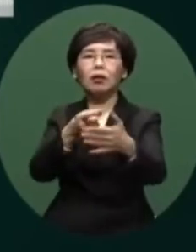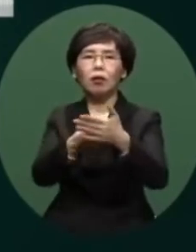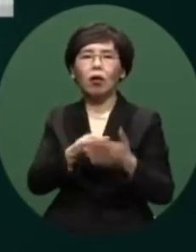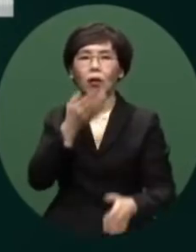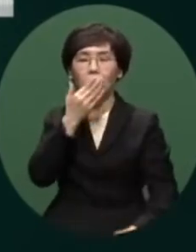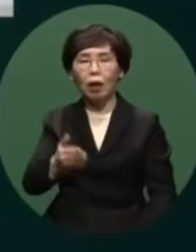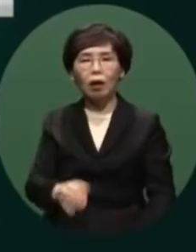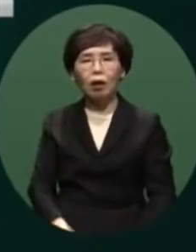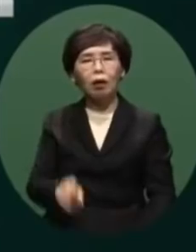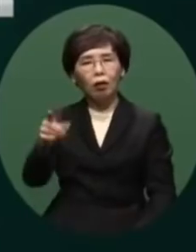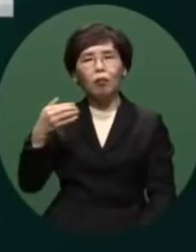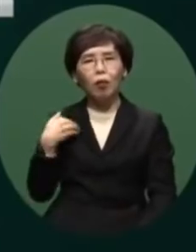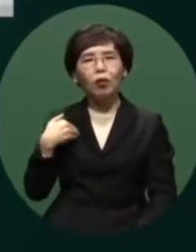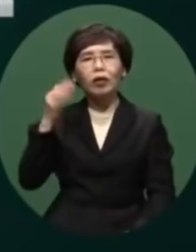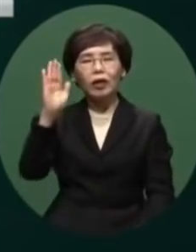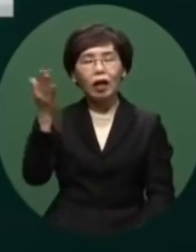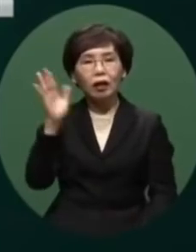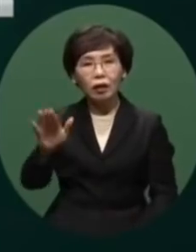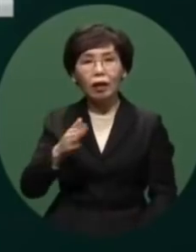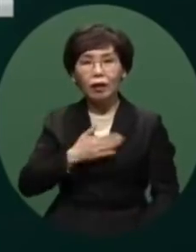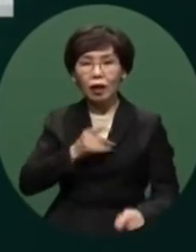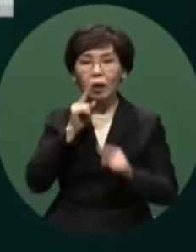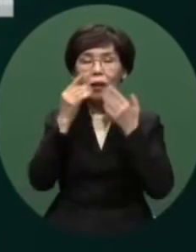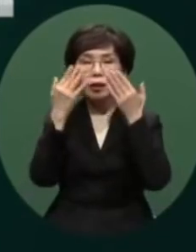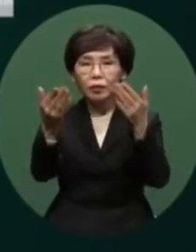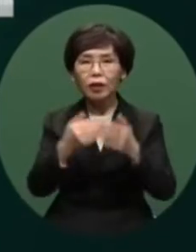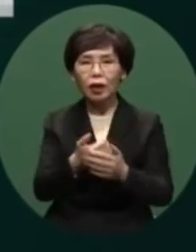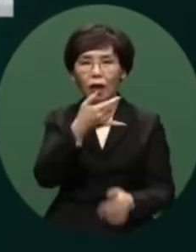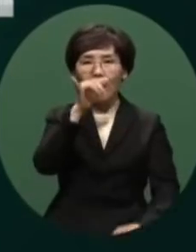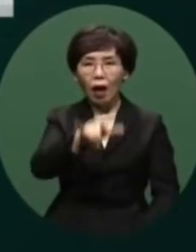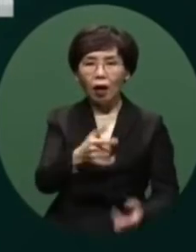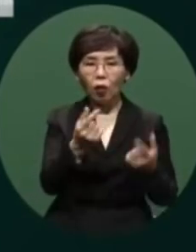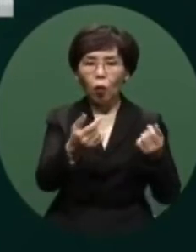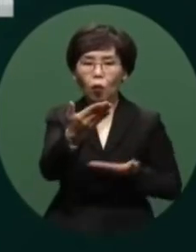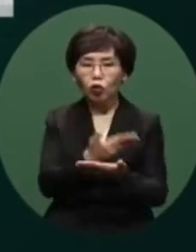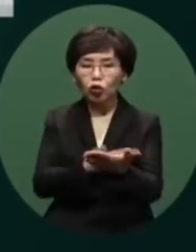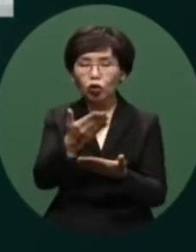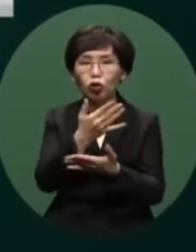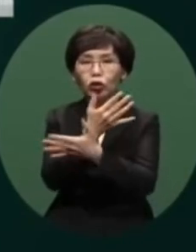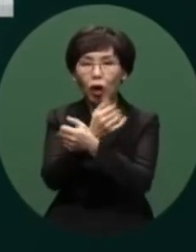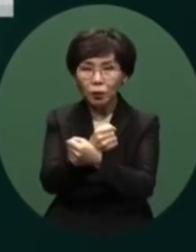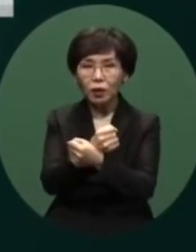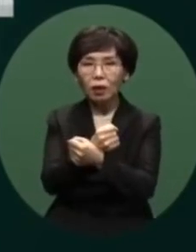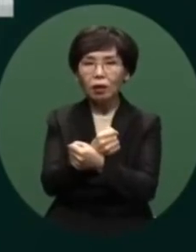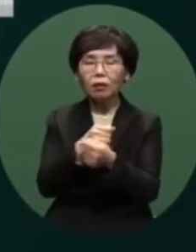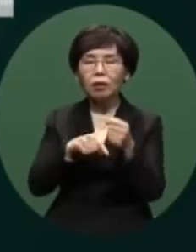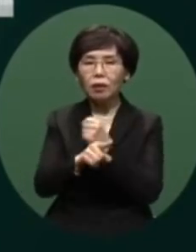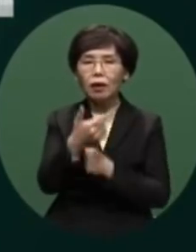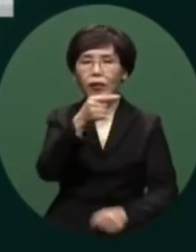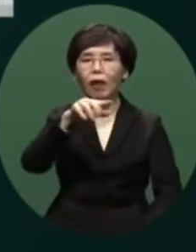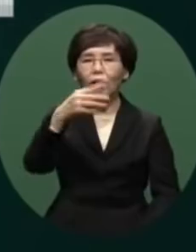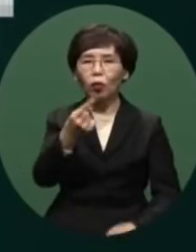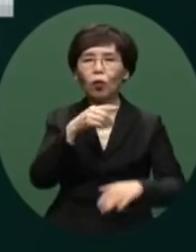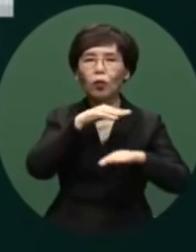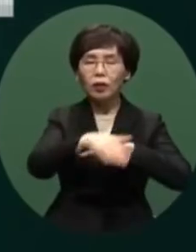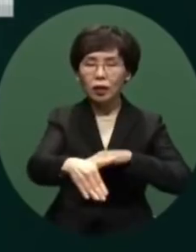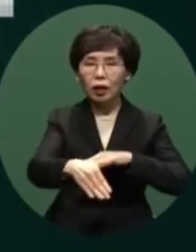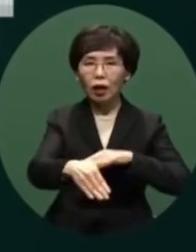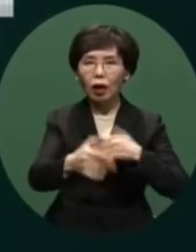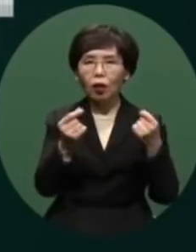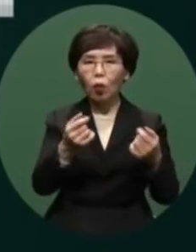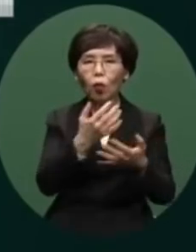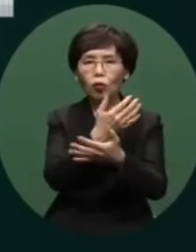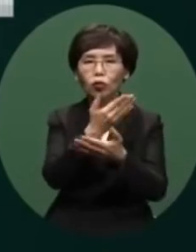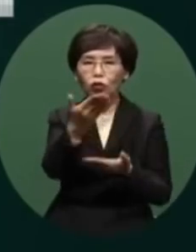잘 모르시는 말씀인데요. 제가 말씀드리는 이런 핵 공유 협정이라는 것은 나토식의 핵 공유 협정과는